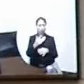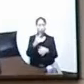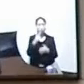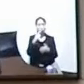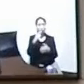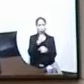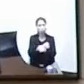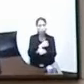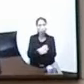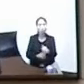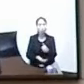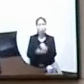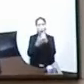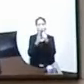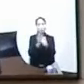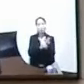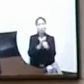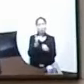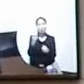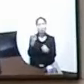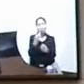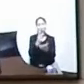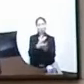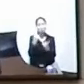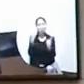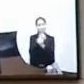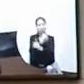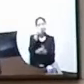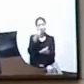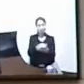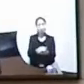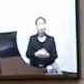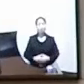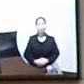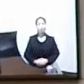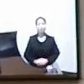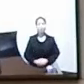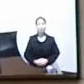관한 조례 일부 개정 조례안은 가결되었음을 선포합니다.